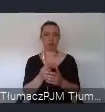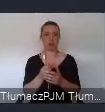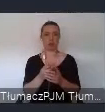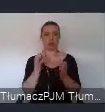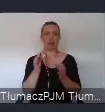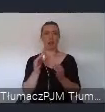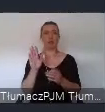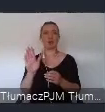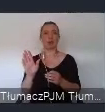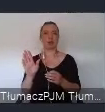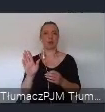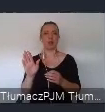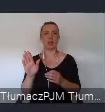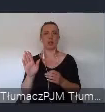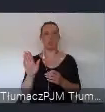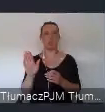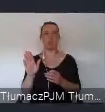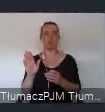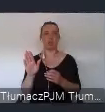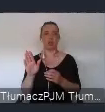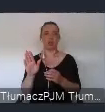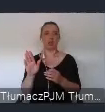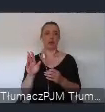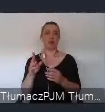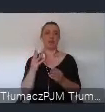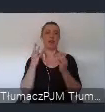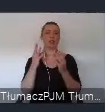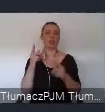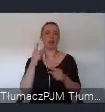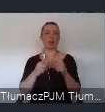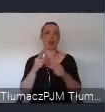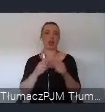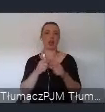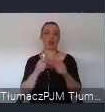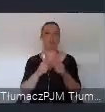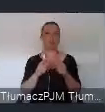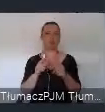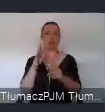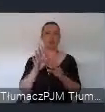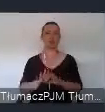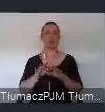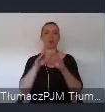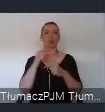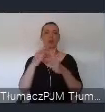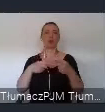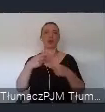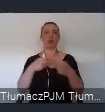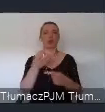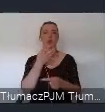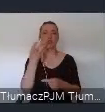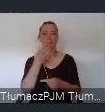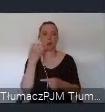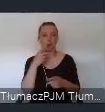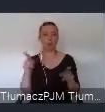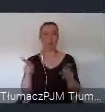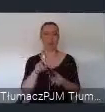się definicja wysokosprawnej kogeneracji, w której dochodzi ważny element, jakim jest emisyjność produkcji ciepła i energii elektrycznej, który ma być